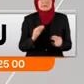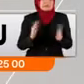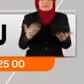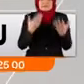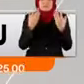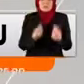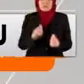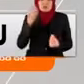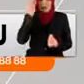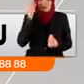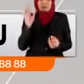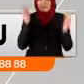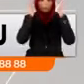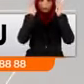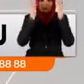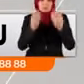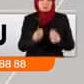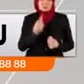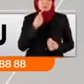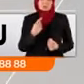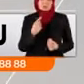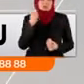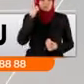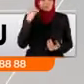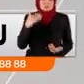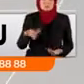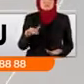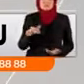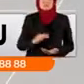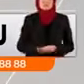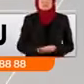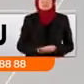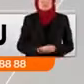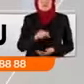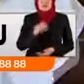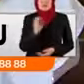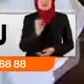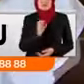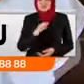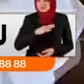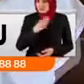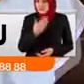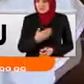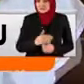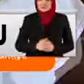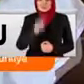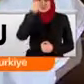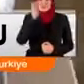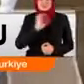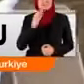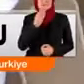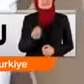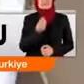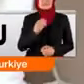bil nasıl olduğunu anlamadığım Hani Şaşkın haldeydim bir anne Onun acısı zaten var talihsiz genç hemen hastaneye